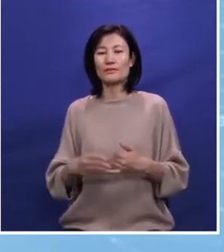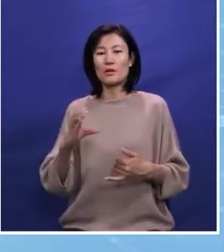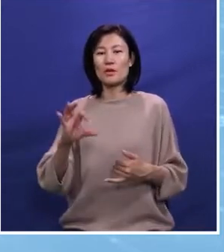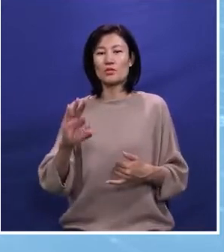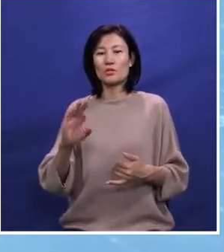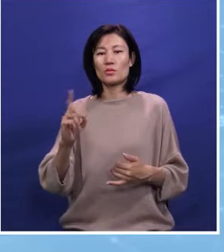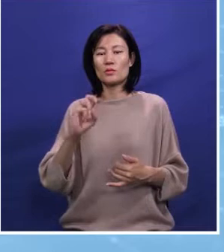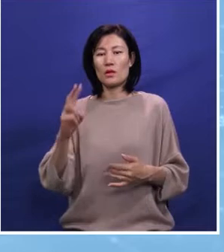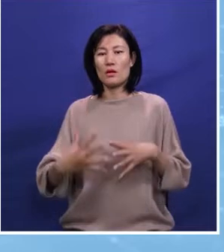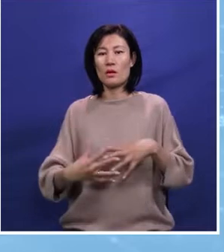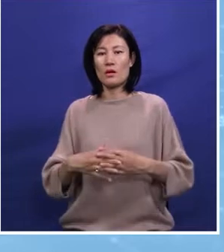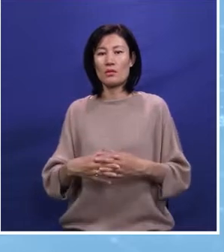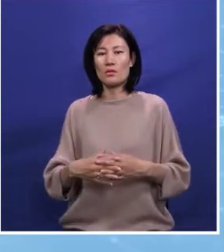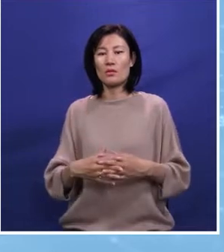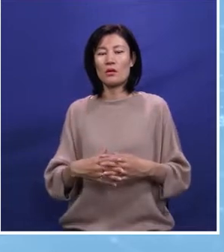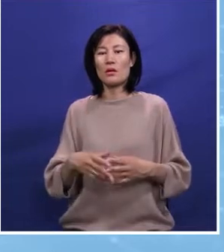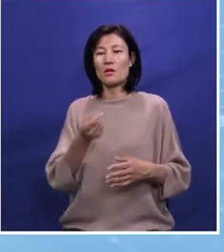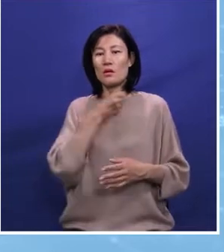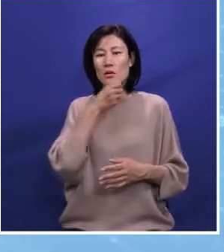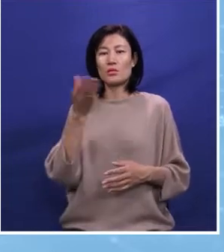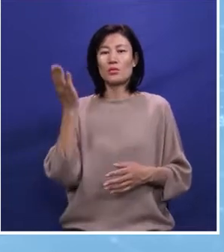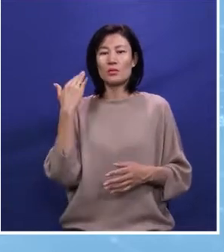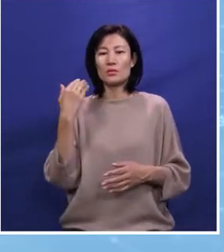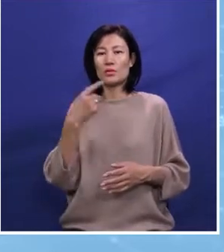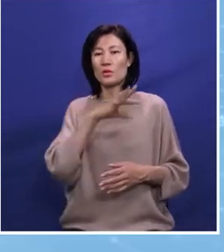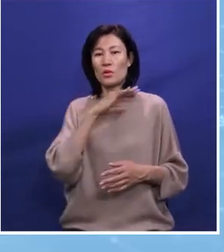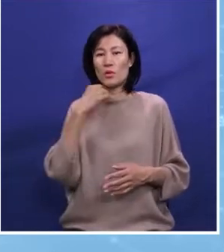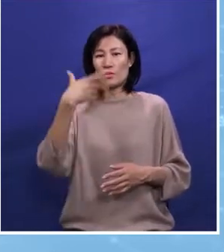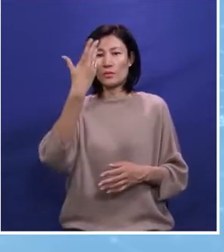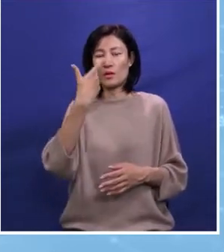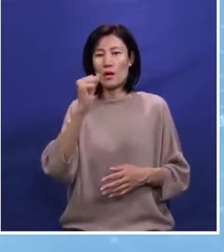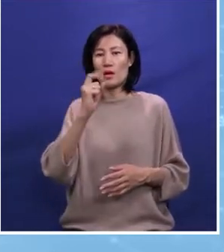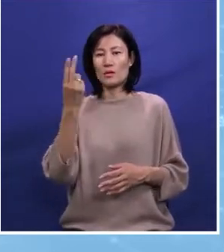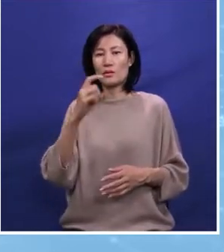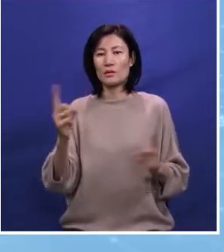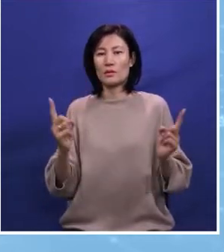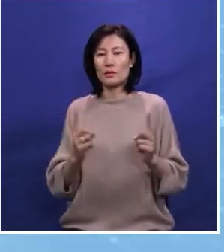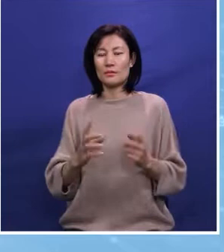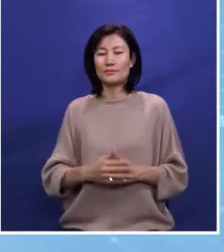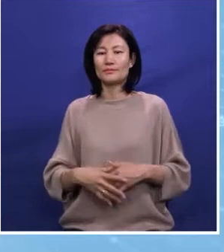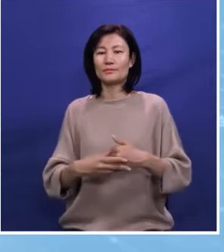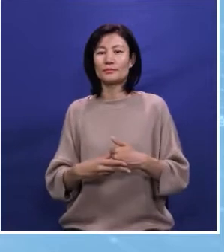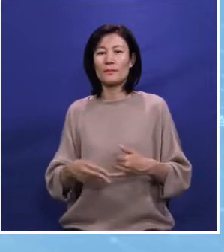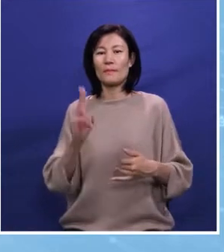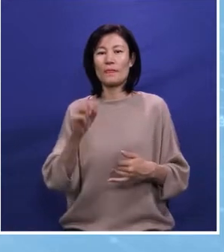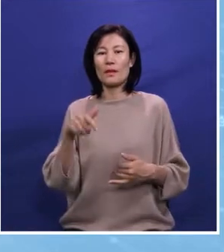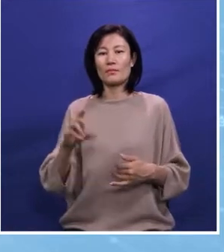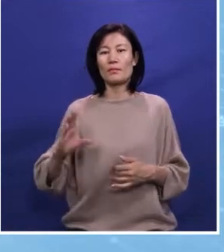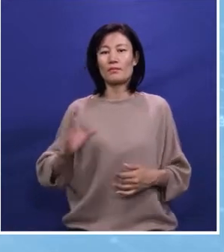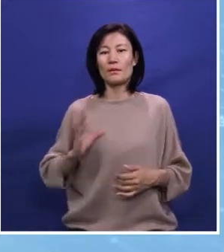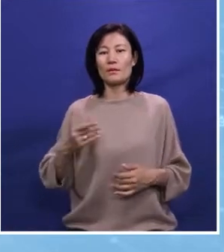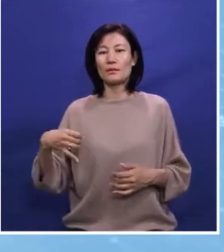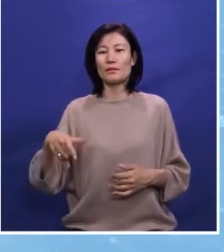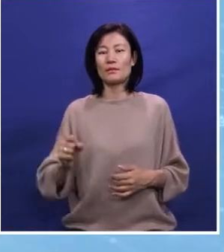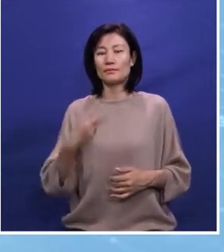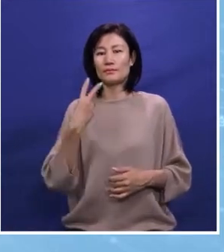талайлар шыққан. Ата аңызға айналған әулелер өткен Созақта неше түрлі аңыздар кезіп жүр. Жерасты қазба байлықтары бар